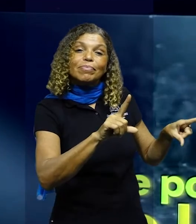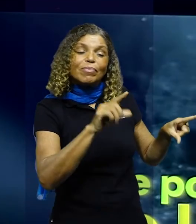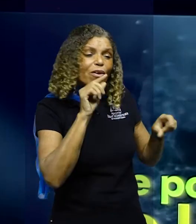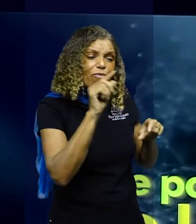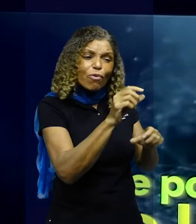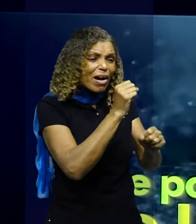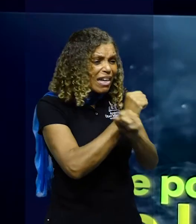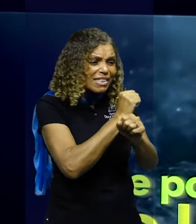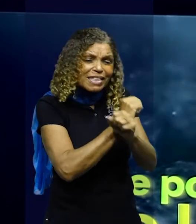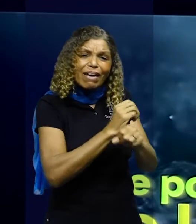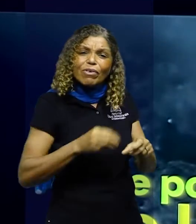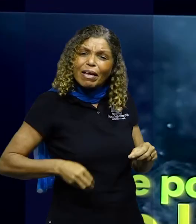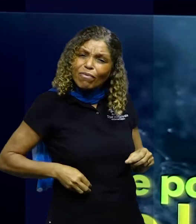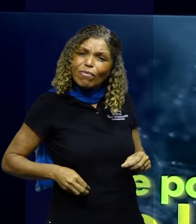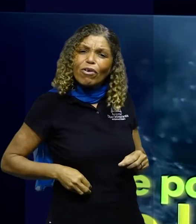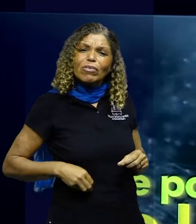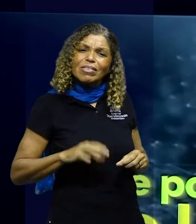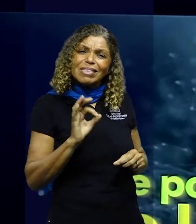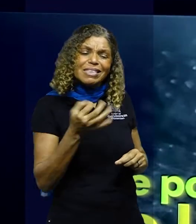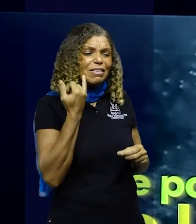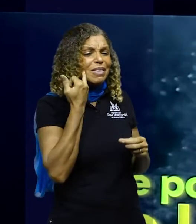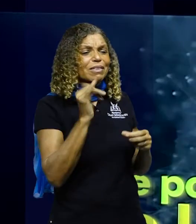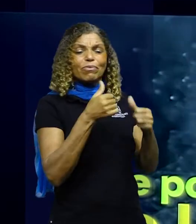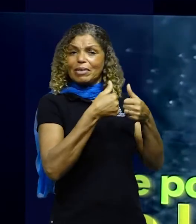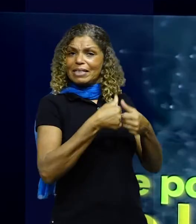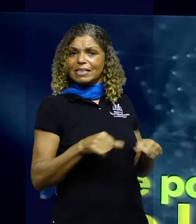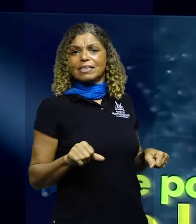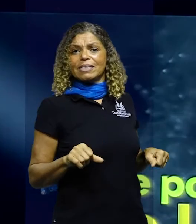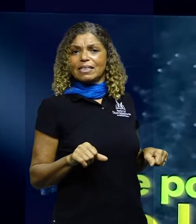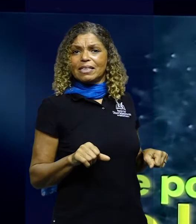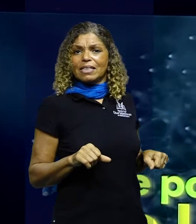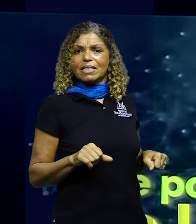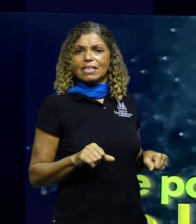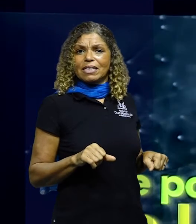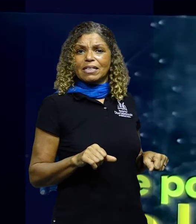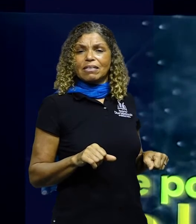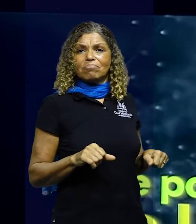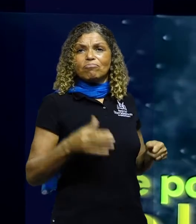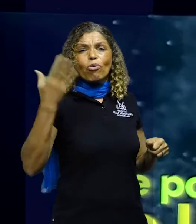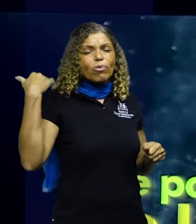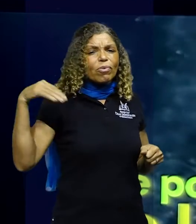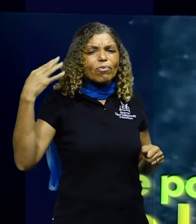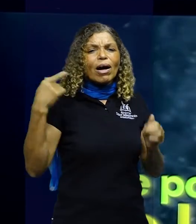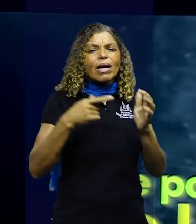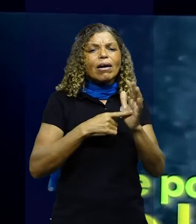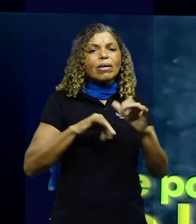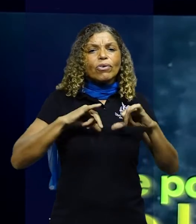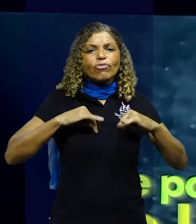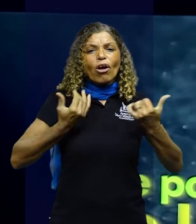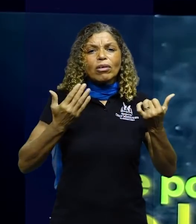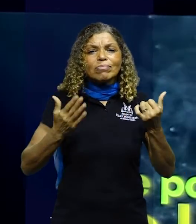péché. Nous avons tous vécu cela. Quand nous étions plus jeunes, certains de nos